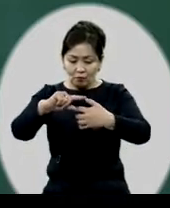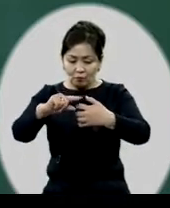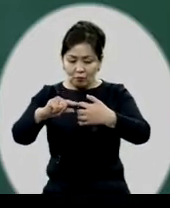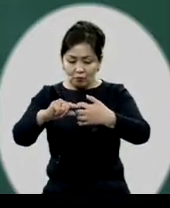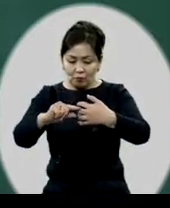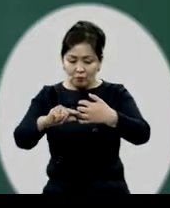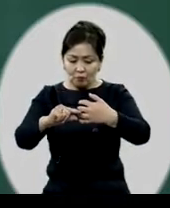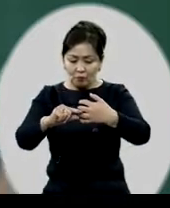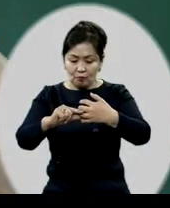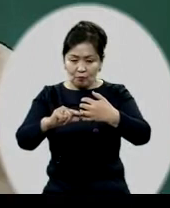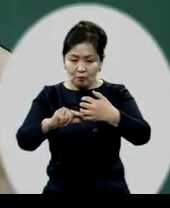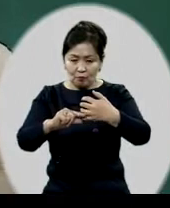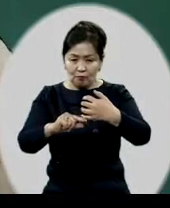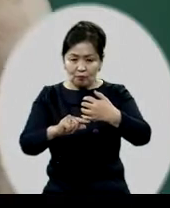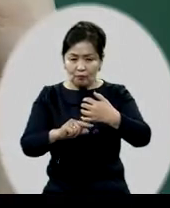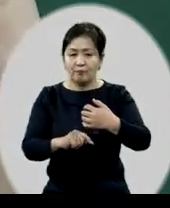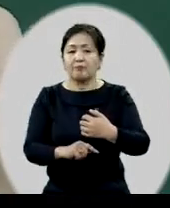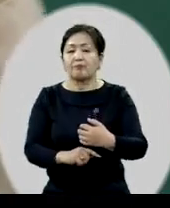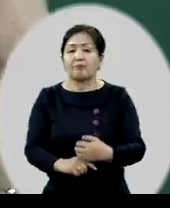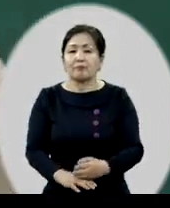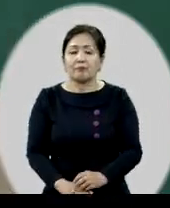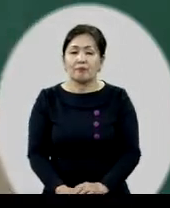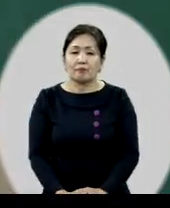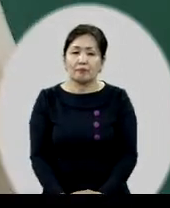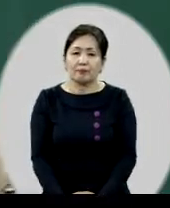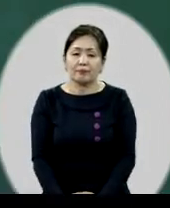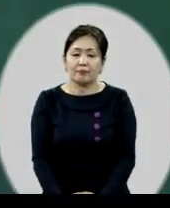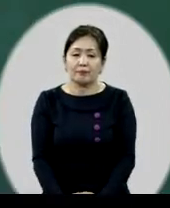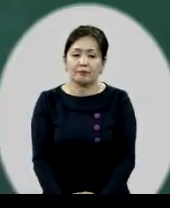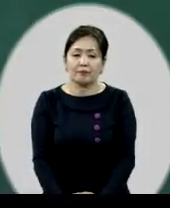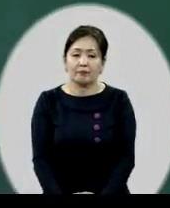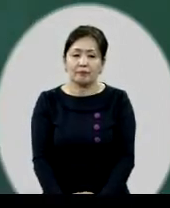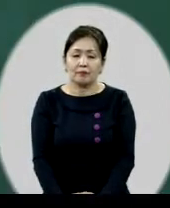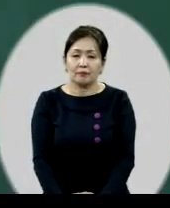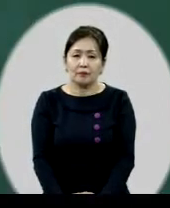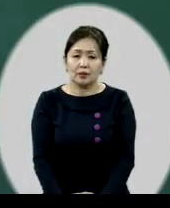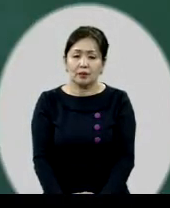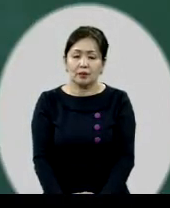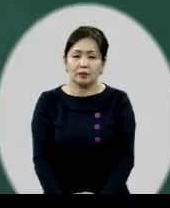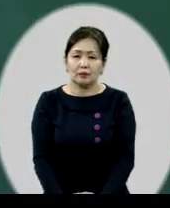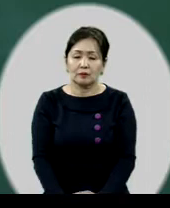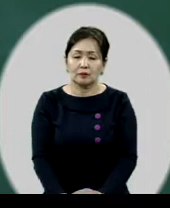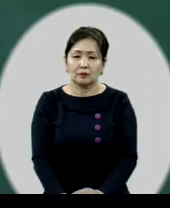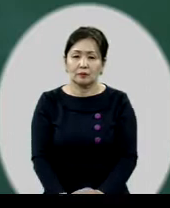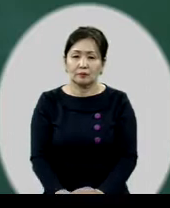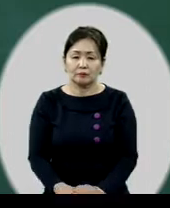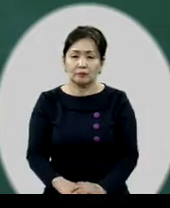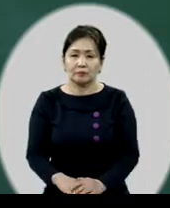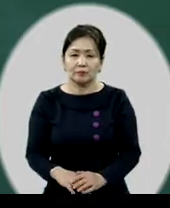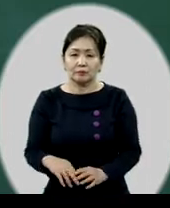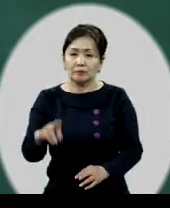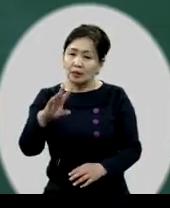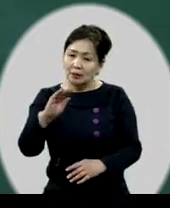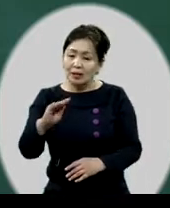хэмжээ басглаа. Тоолцгоё. 1, 5-ны 4, 5-ны 3, 5-ны 2. Бид сая